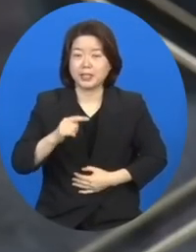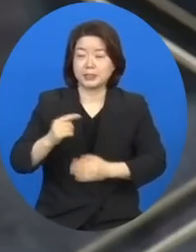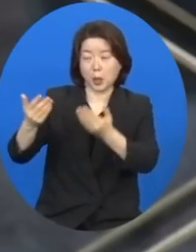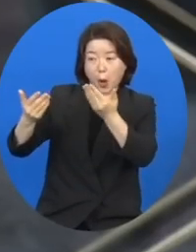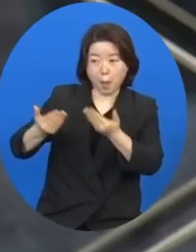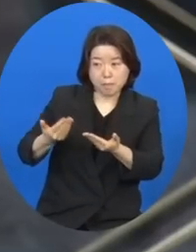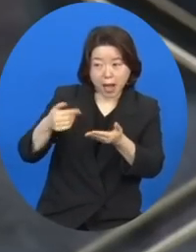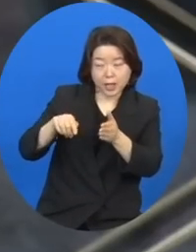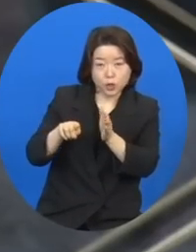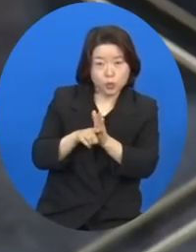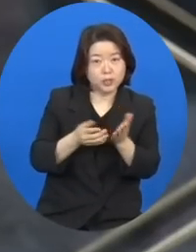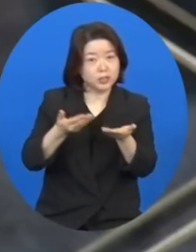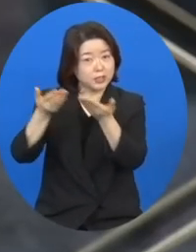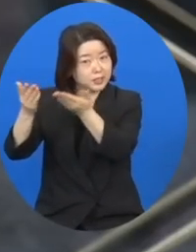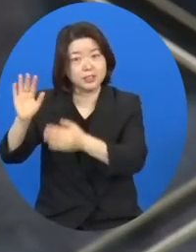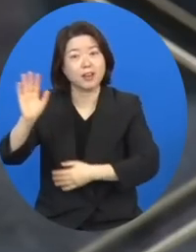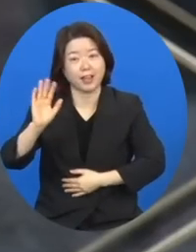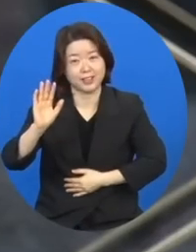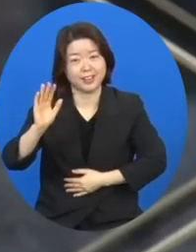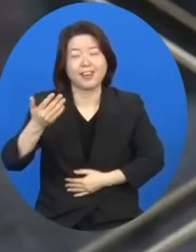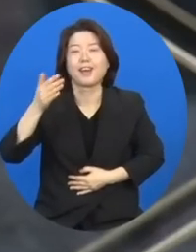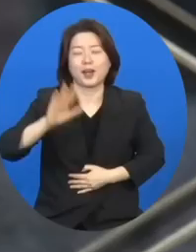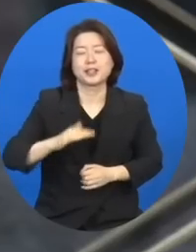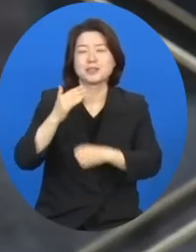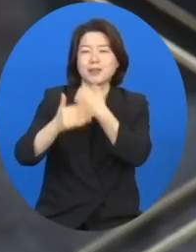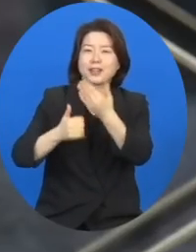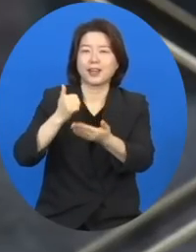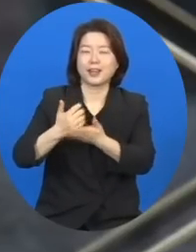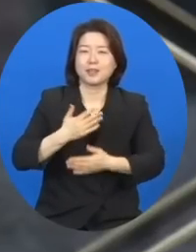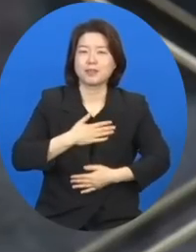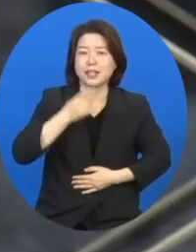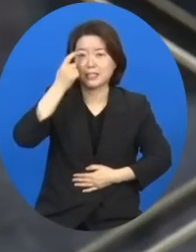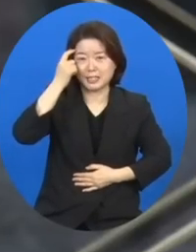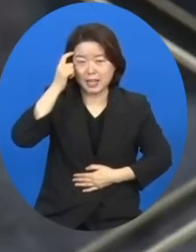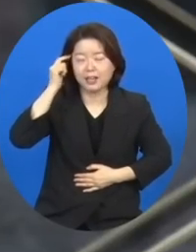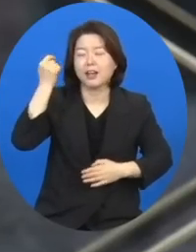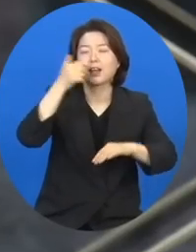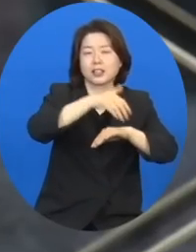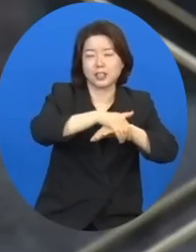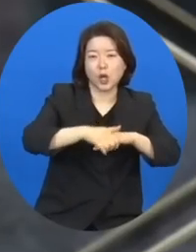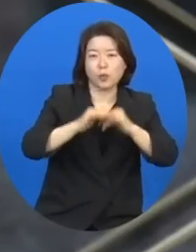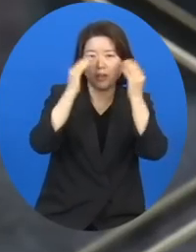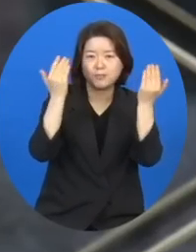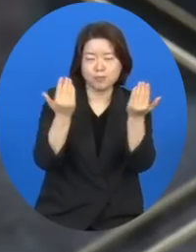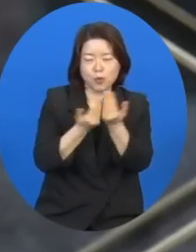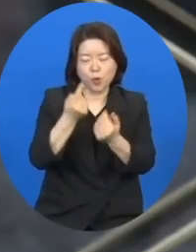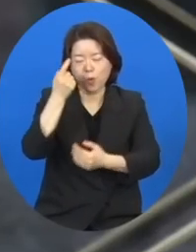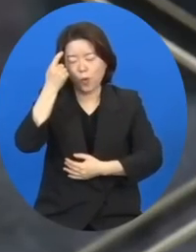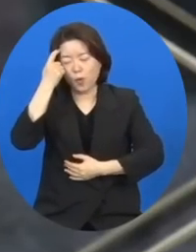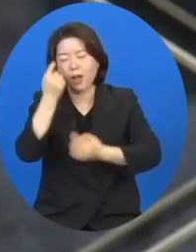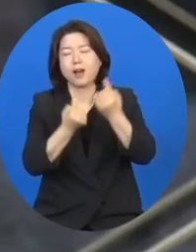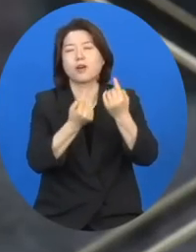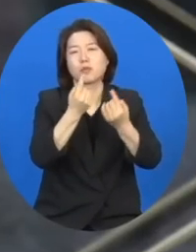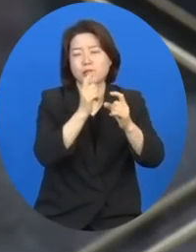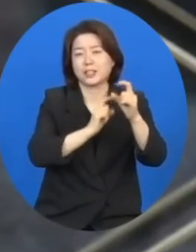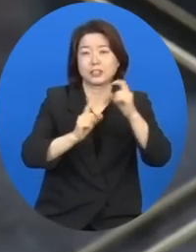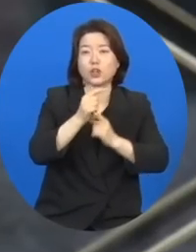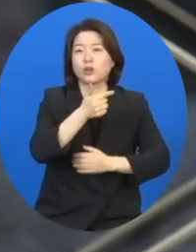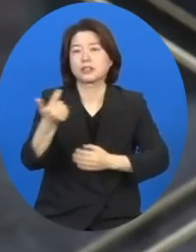낸 것은 아니었지만 하나님께서 정말 저의 생각과 계획과 모든 상상을 뛰어넘는 그